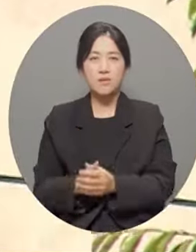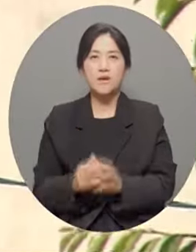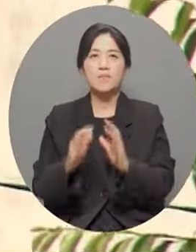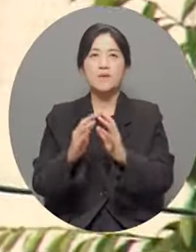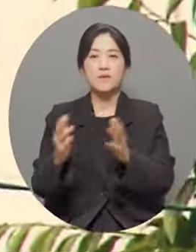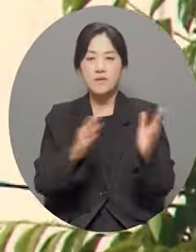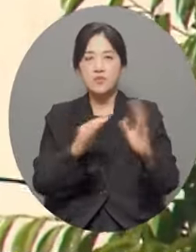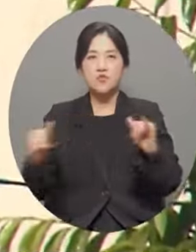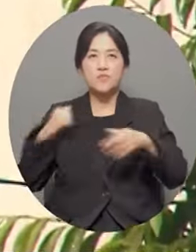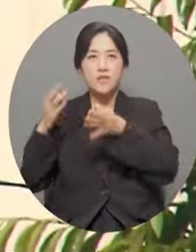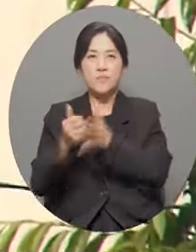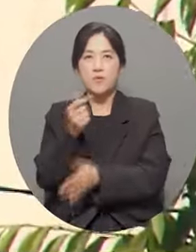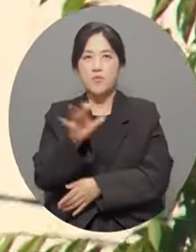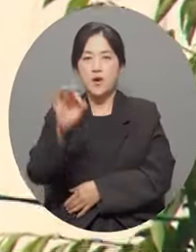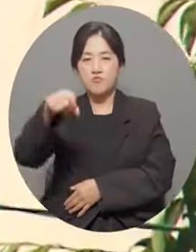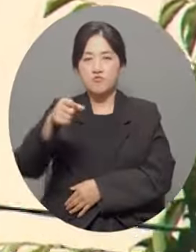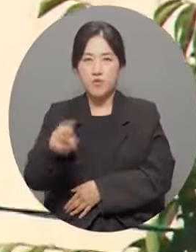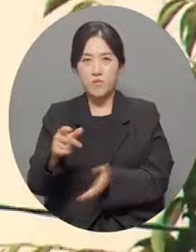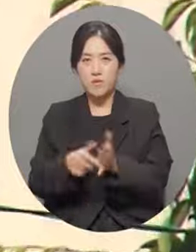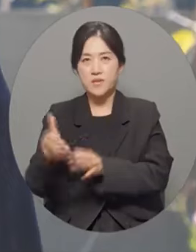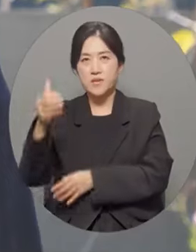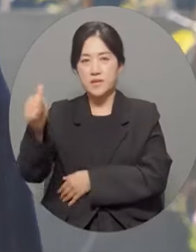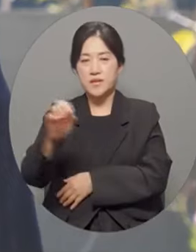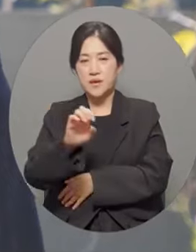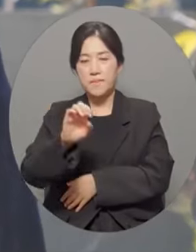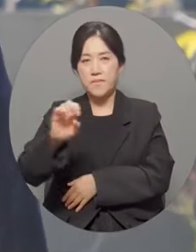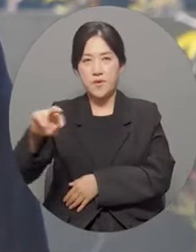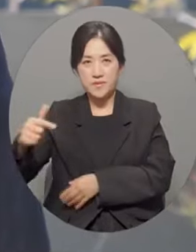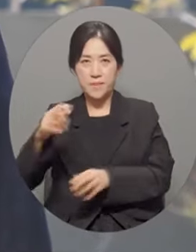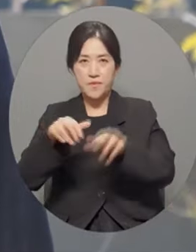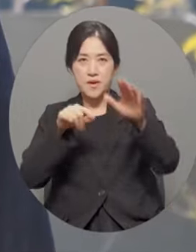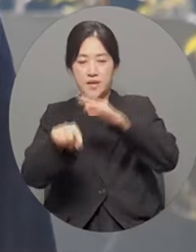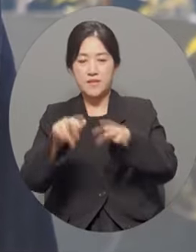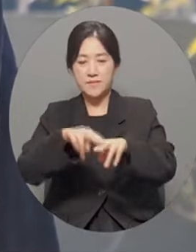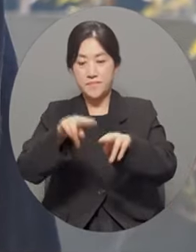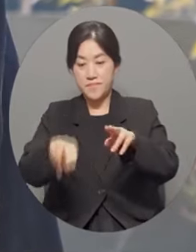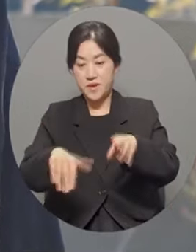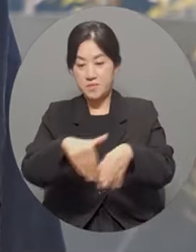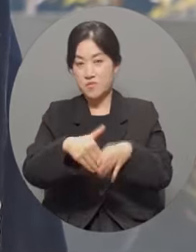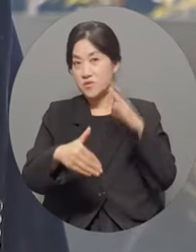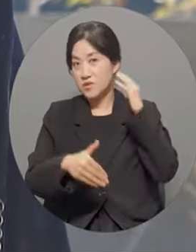국민의힘 황우여 비대위원장은 평산마을을 찾아 퇴임한 문재인